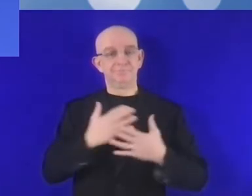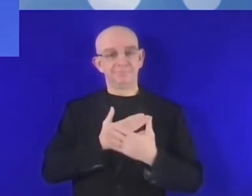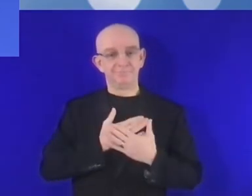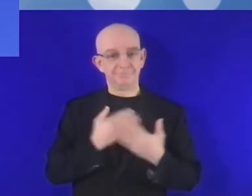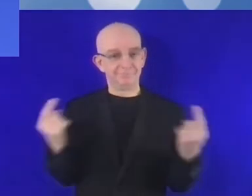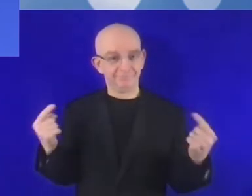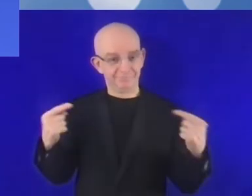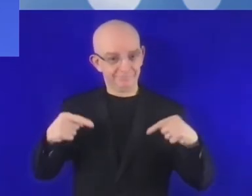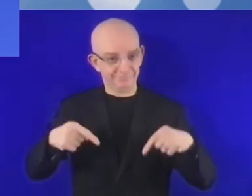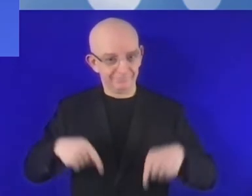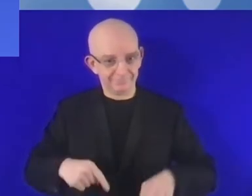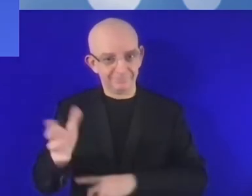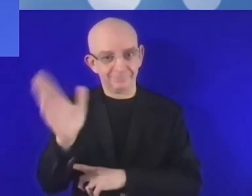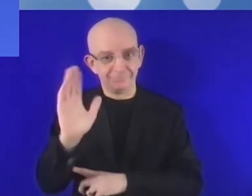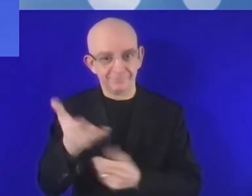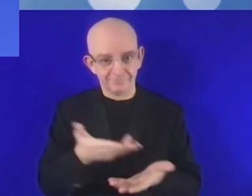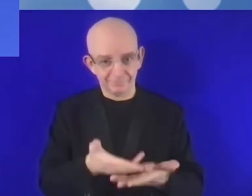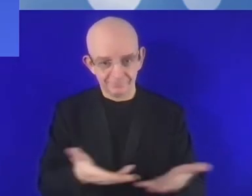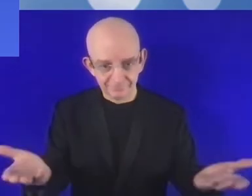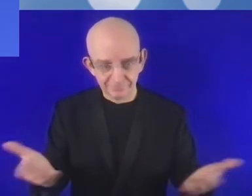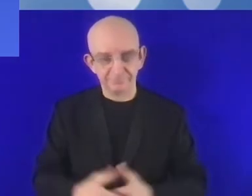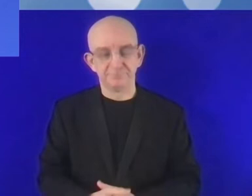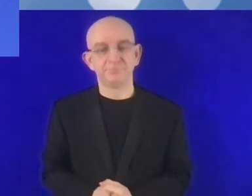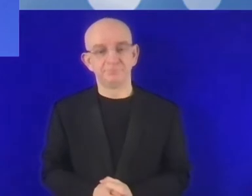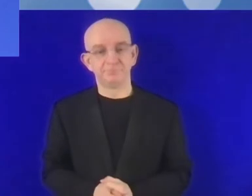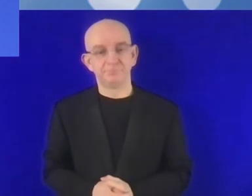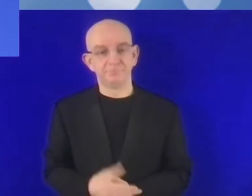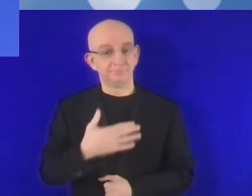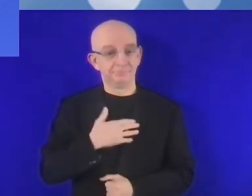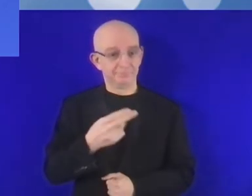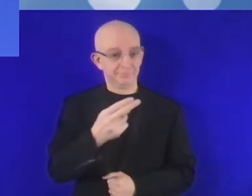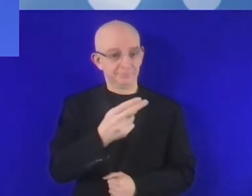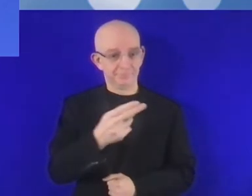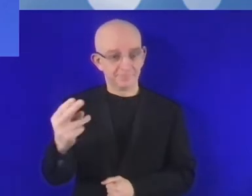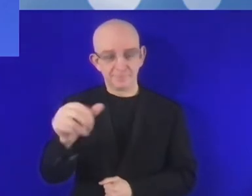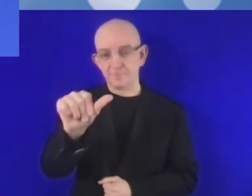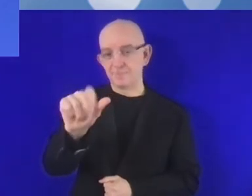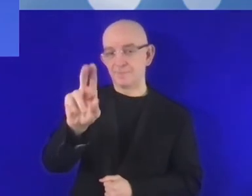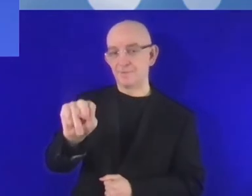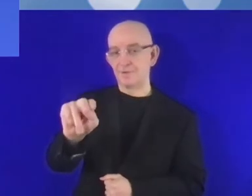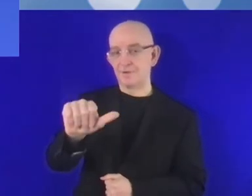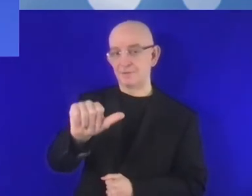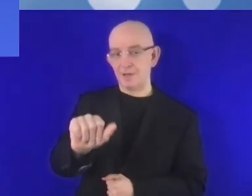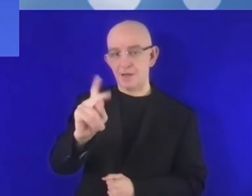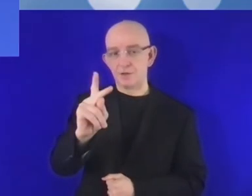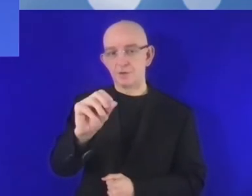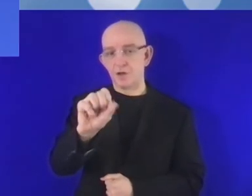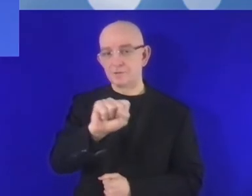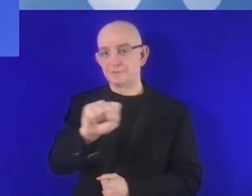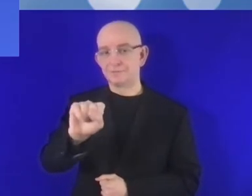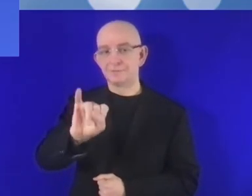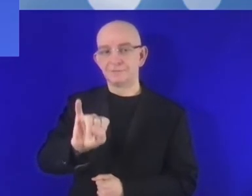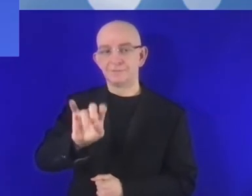إنها سعادة كبيرة لي أن أكون معكم هنا. اسمي أنا أكبافو كوسيوافي كاماسا،